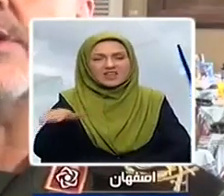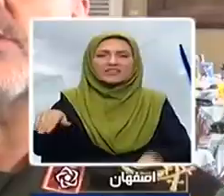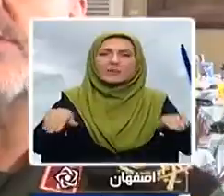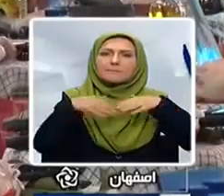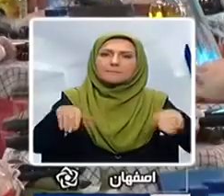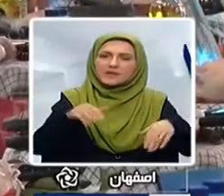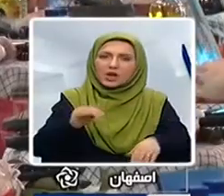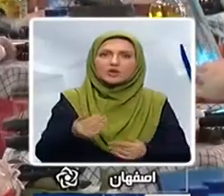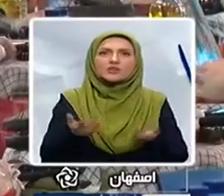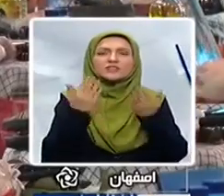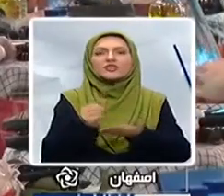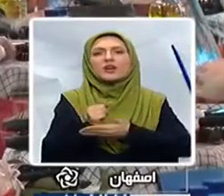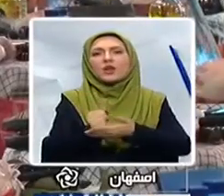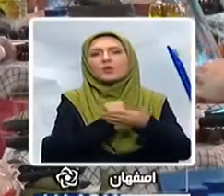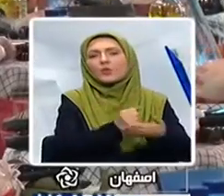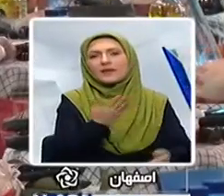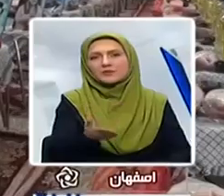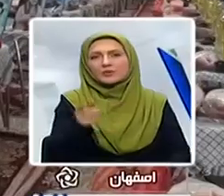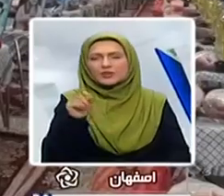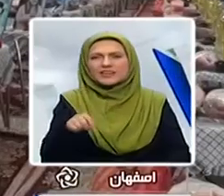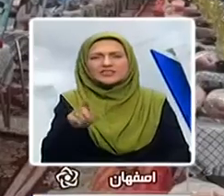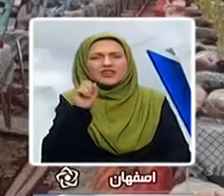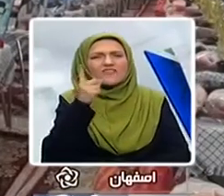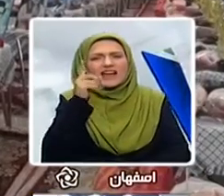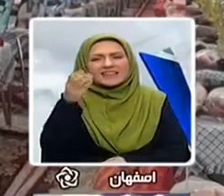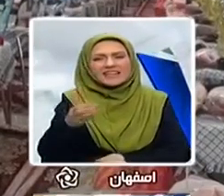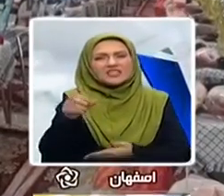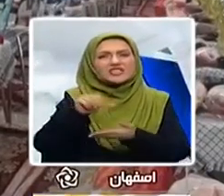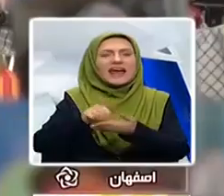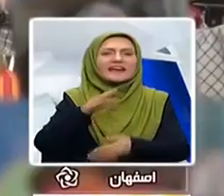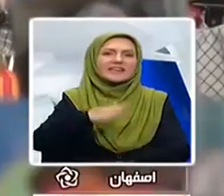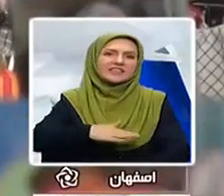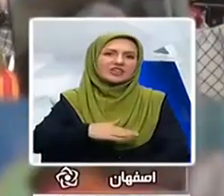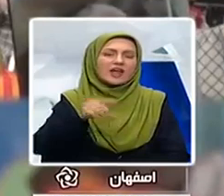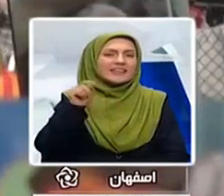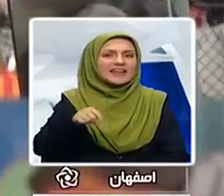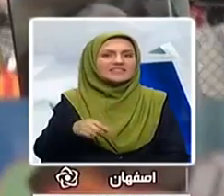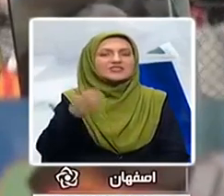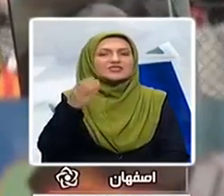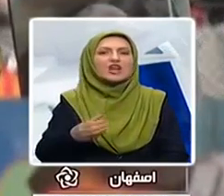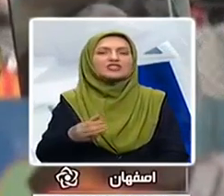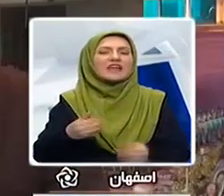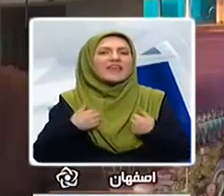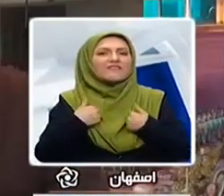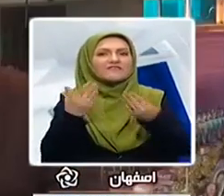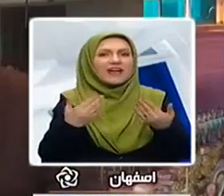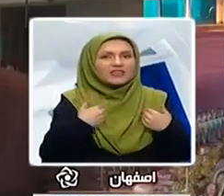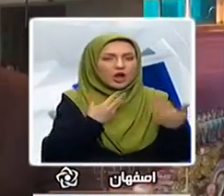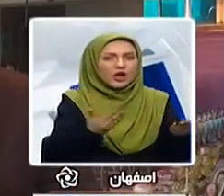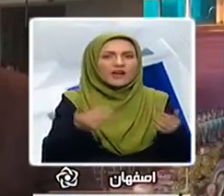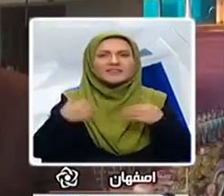توزیع خواهد شد. اینجا گوشه ای از ایران است، سرزمین ایثارها و فداکاری ها. توزیع این بسته